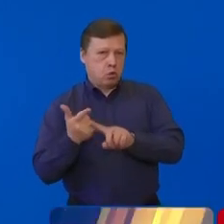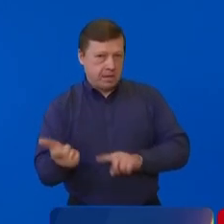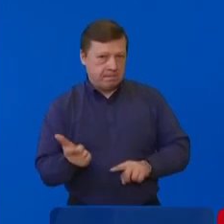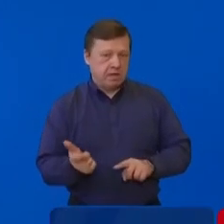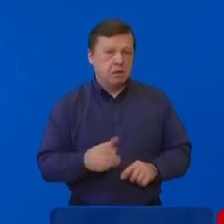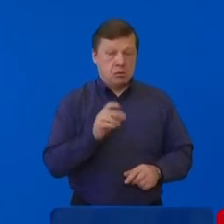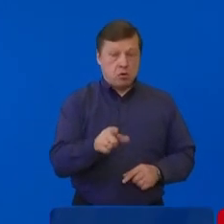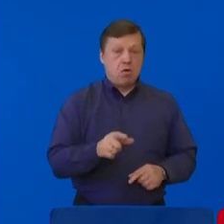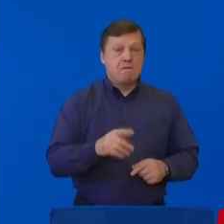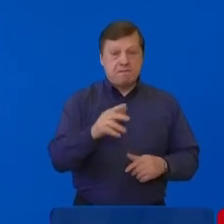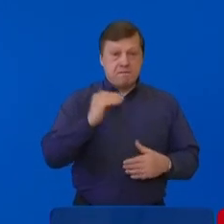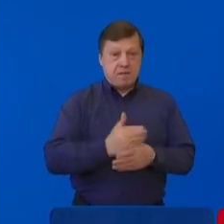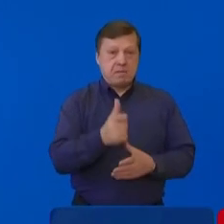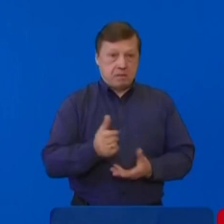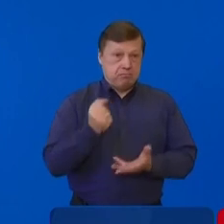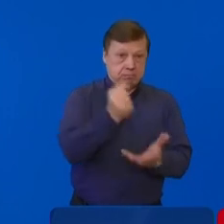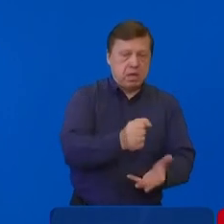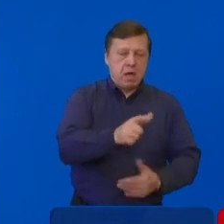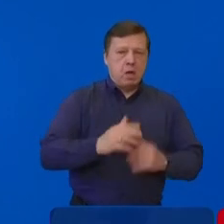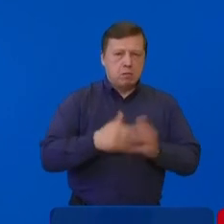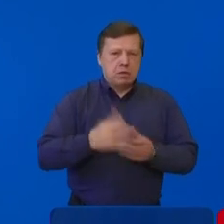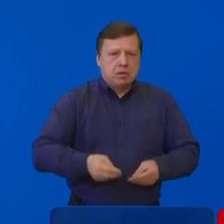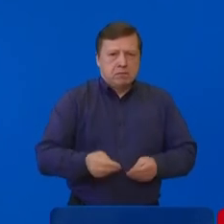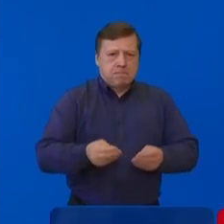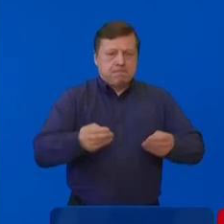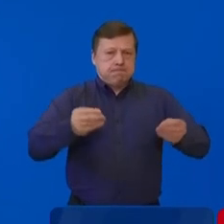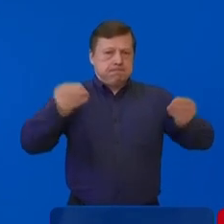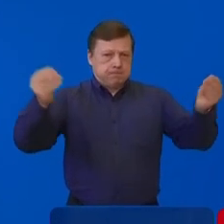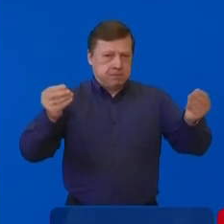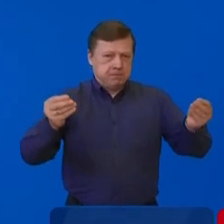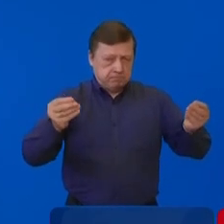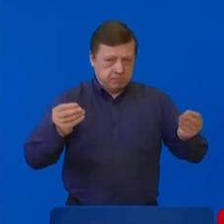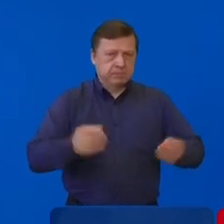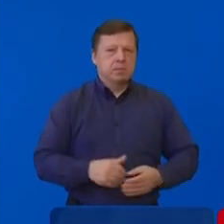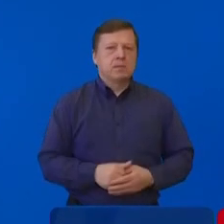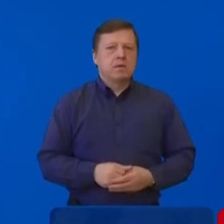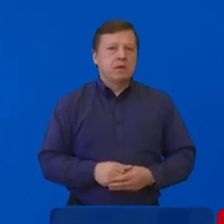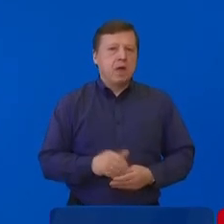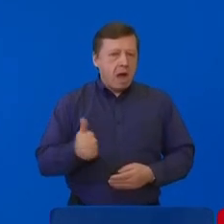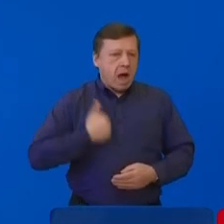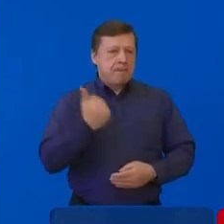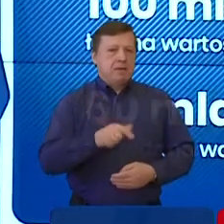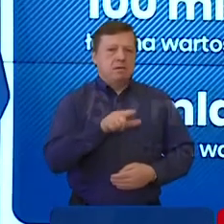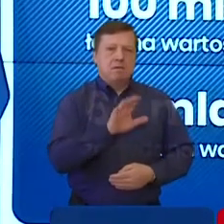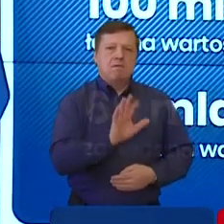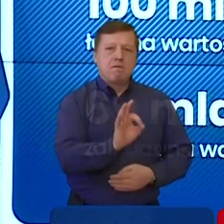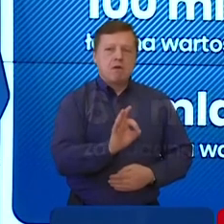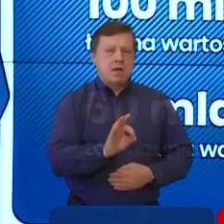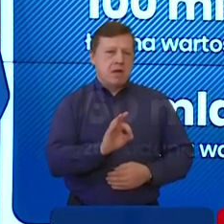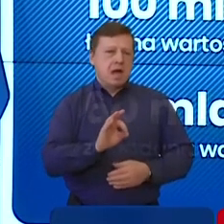firmy mogły odbudowywać tą swoją nadszarpniętą, nadwątloną pozycję rynkową, żeby chroniły swoje